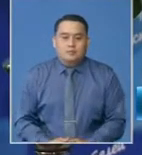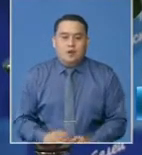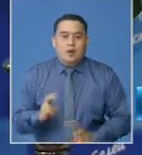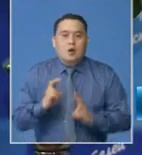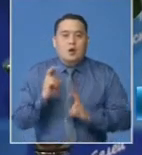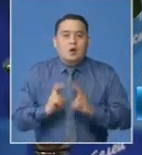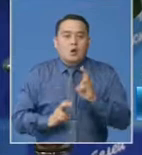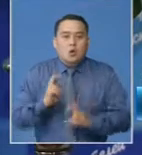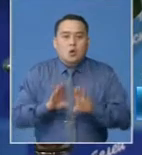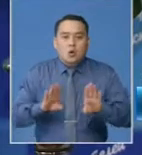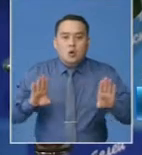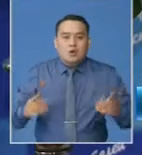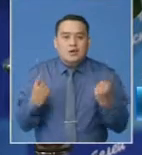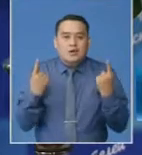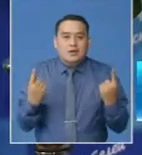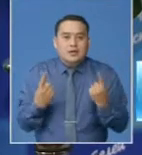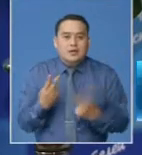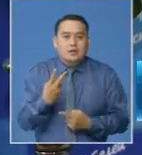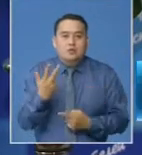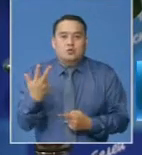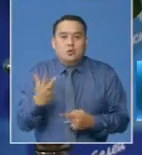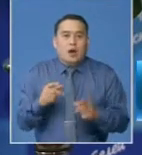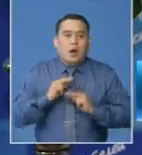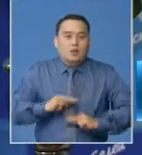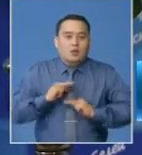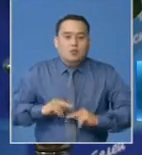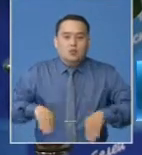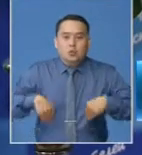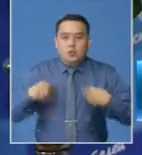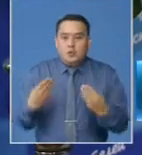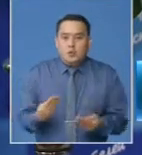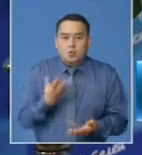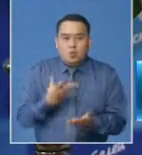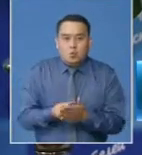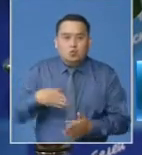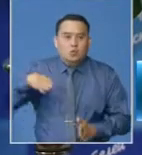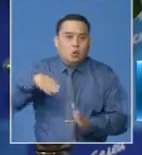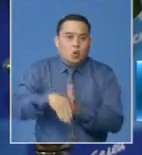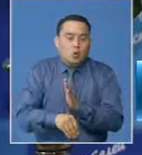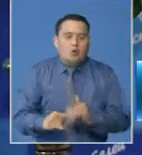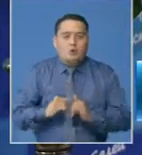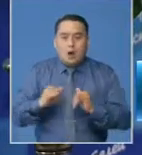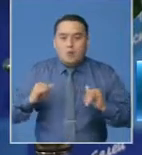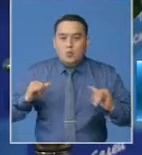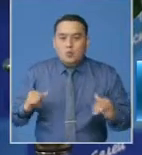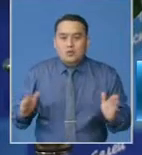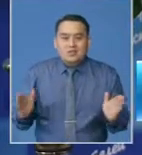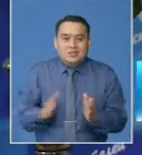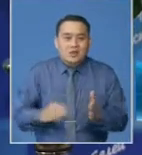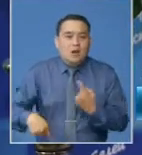өндірістік кәсіпорындарменен қатар екі-үш адамға болса да жұмыс беріп отырған, өзінің үлесін қосып отырған дамуға